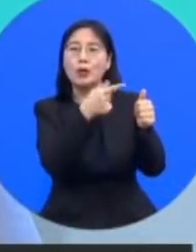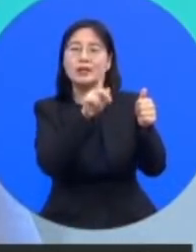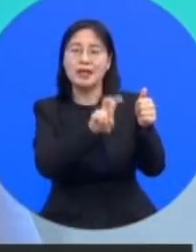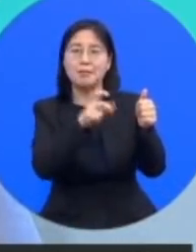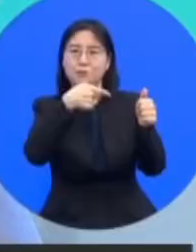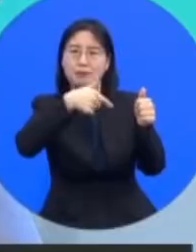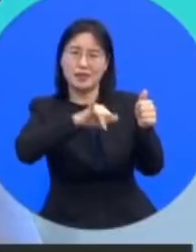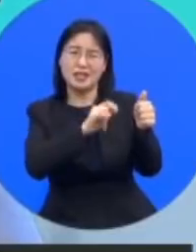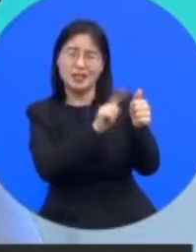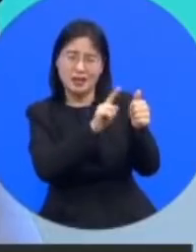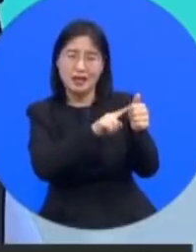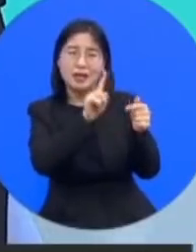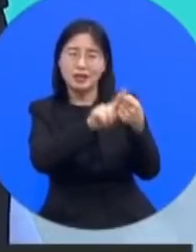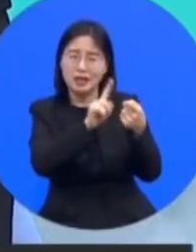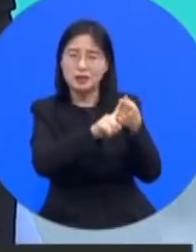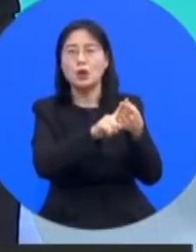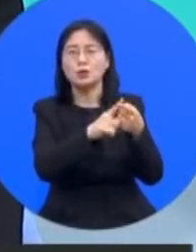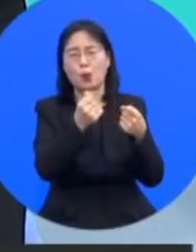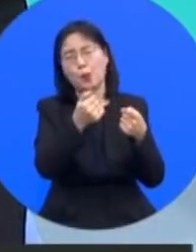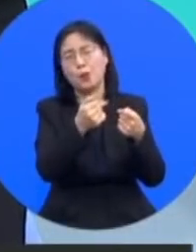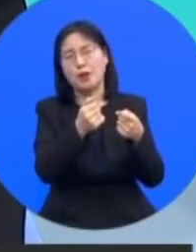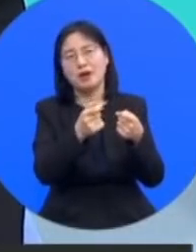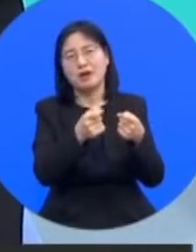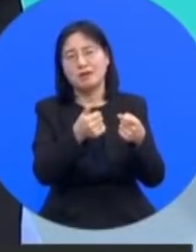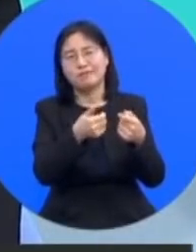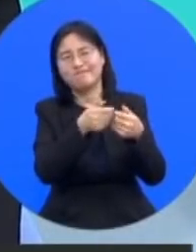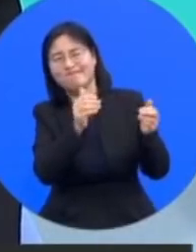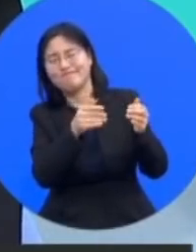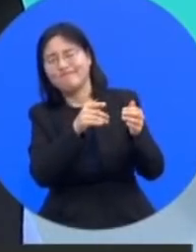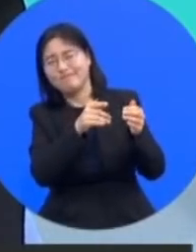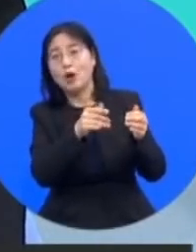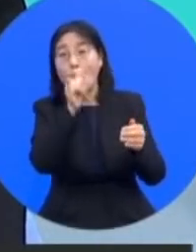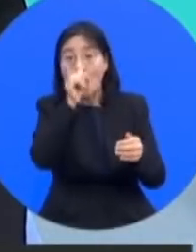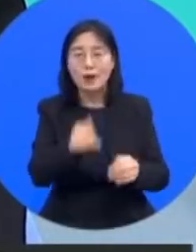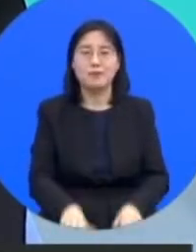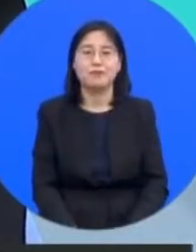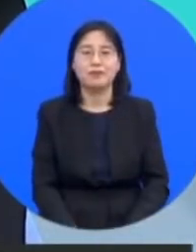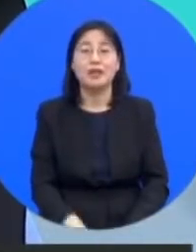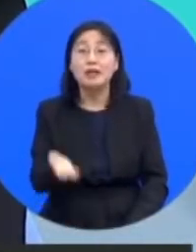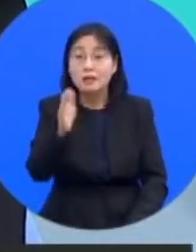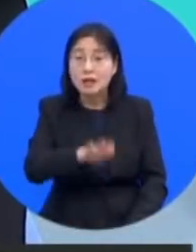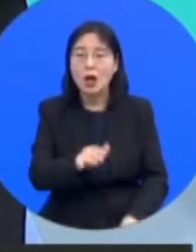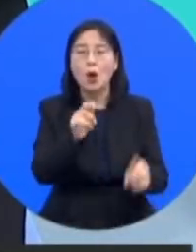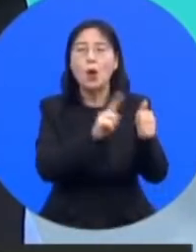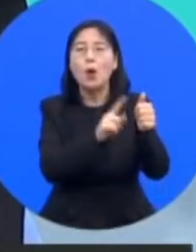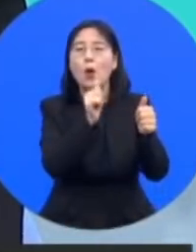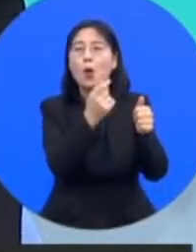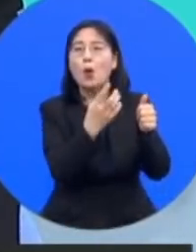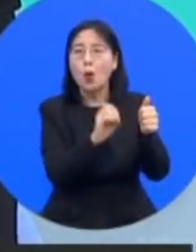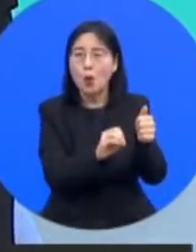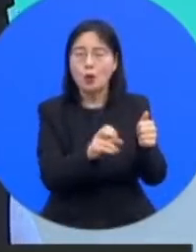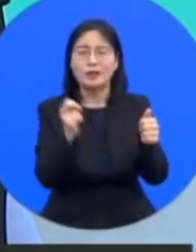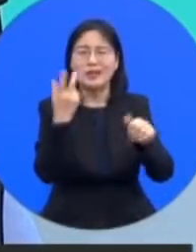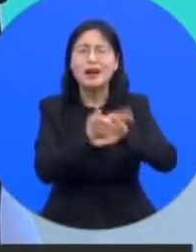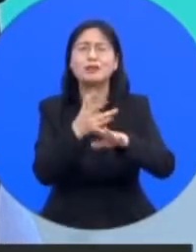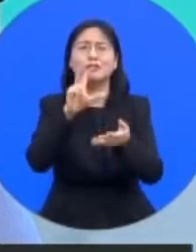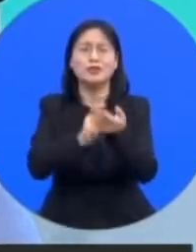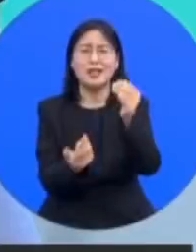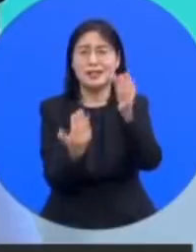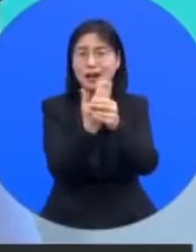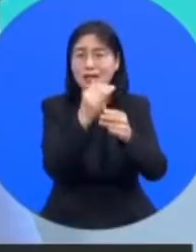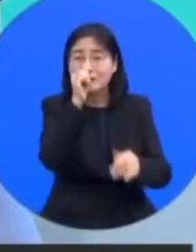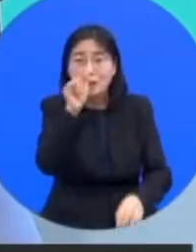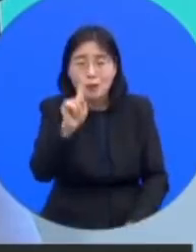함께 대립각을 세워 왔었죠 그런데 홍 남기 경제부총리가 이번에 또 다른 문제로 회자되고 있습니다 최근 한